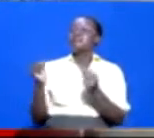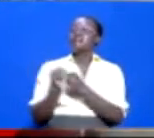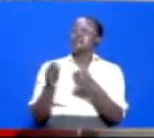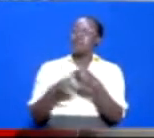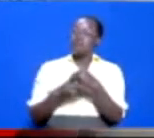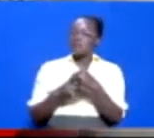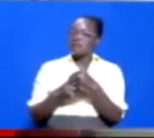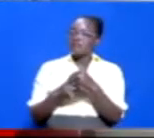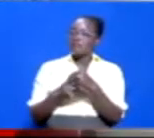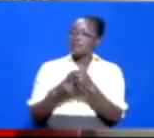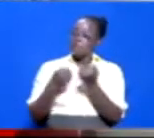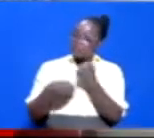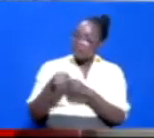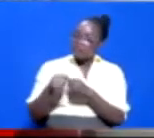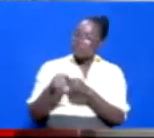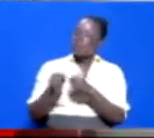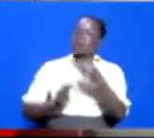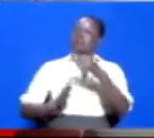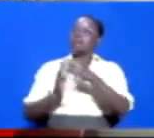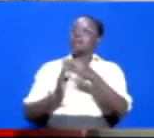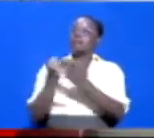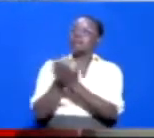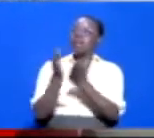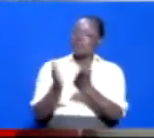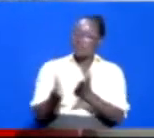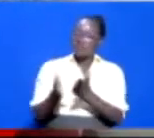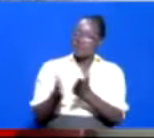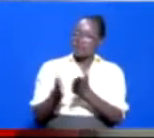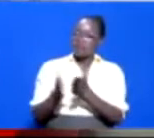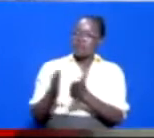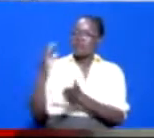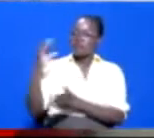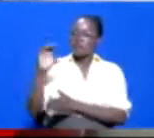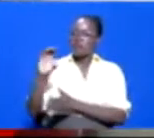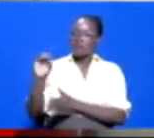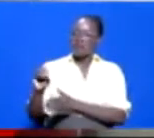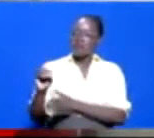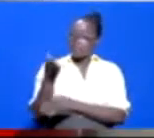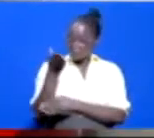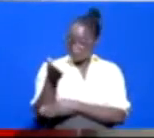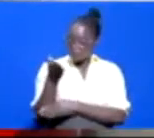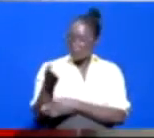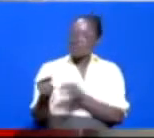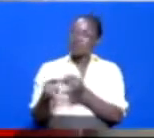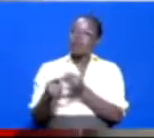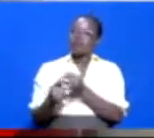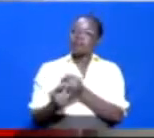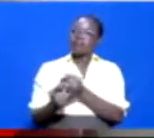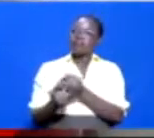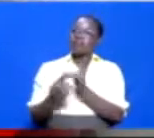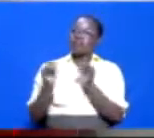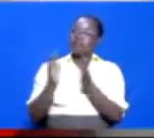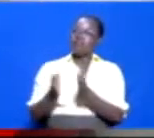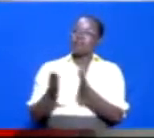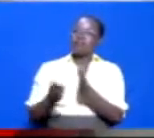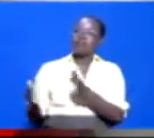ndio acting executive officer, chief executive officer alikuwa pale ndani. Tunajua yule mpya amekuja tu ni yule